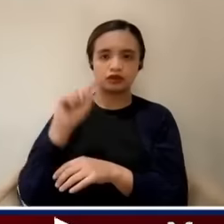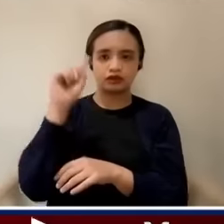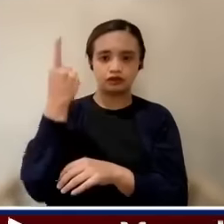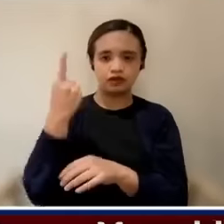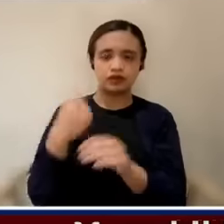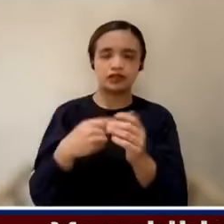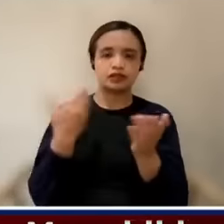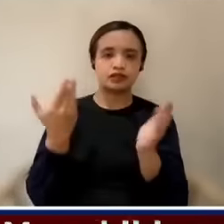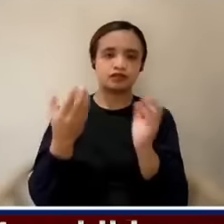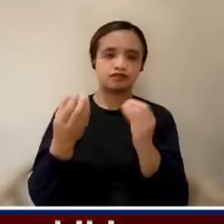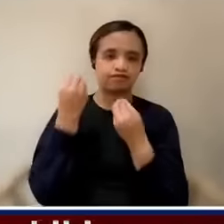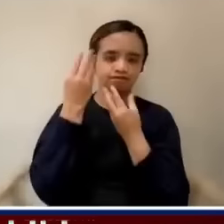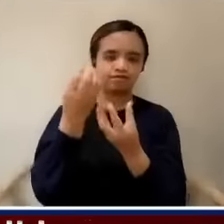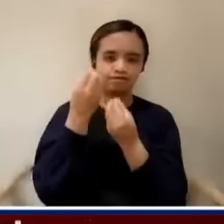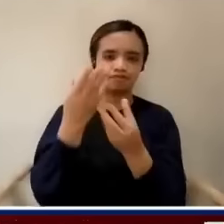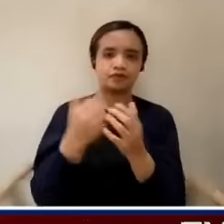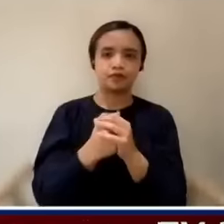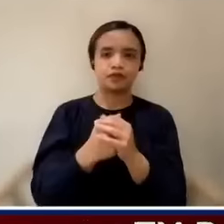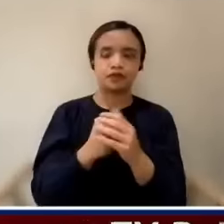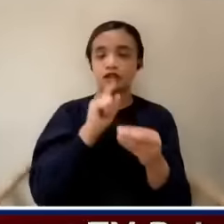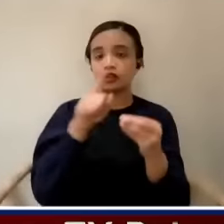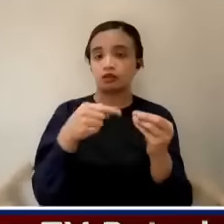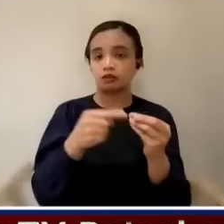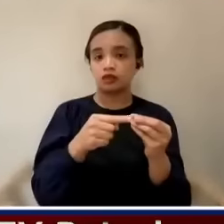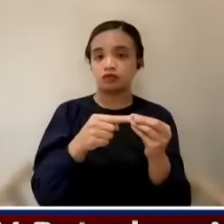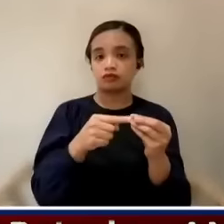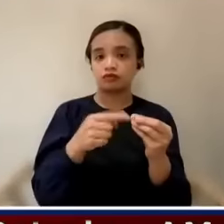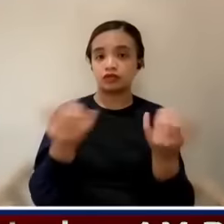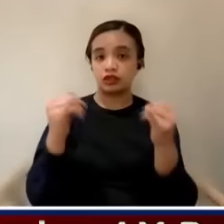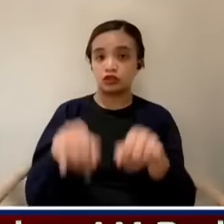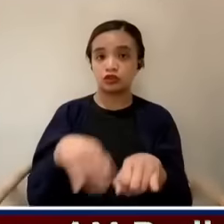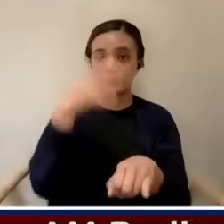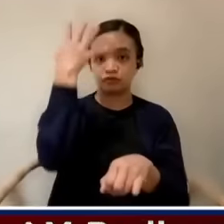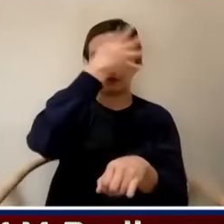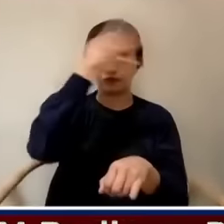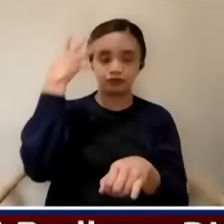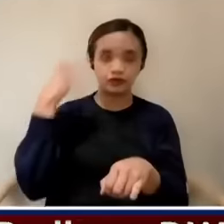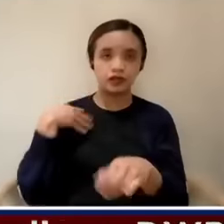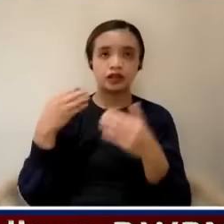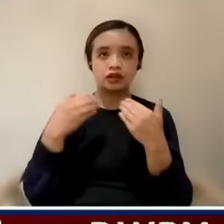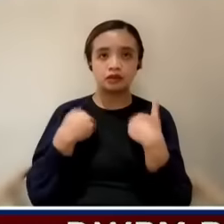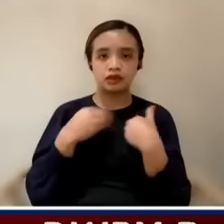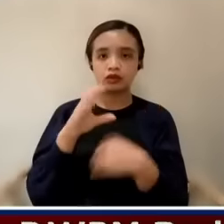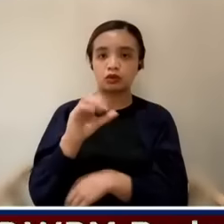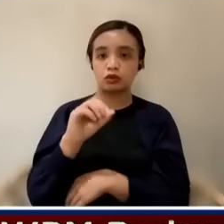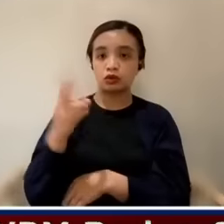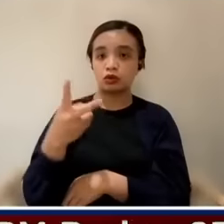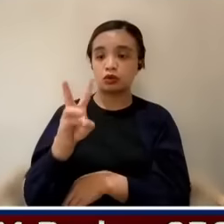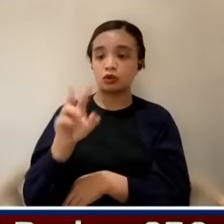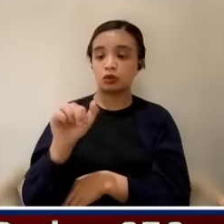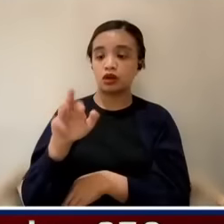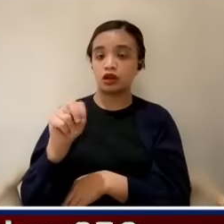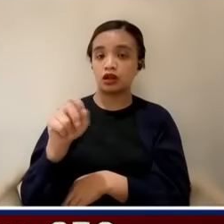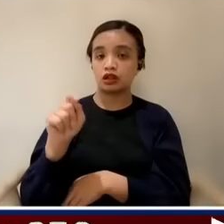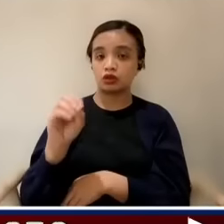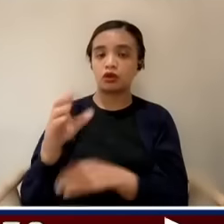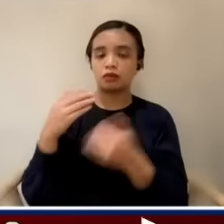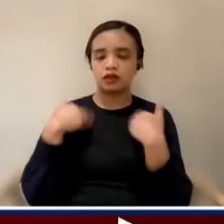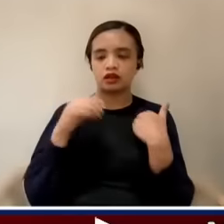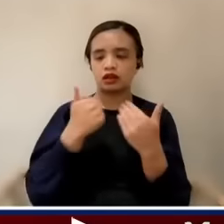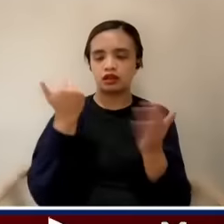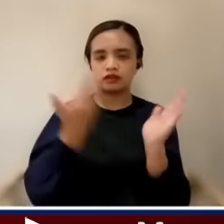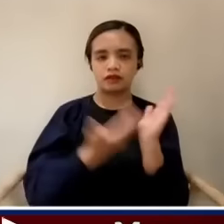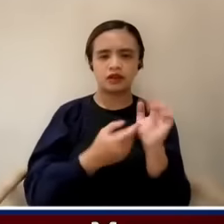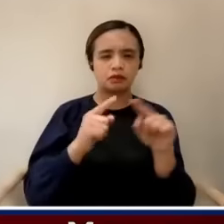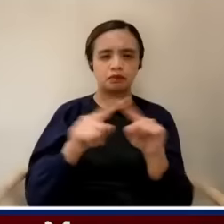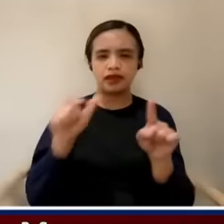information. Bukod sa issue sa citizenship ni Go, may iba pa umanong basehan ang co-warranto ayon kay Guevara. Pero hindi niya muna binanggit